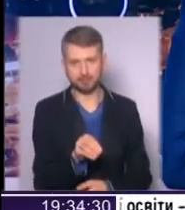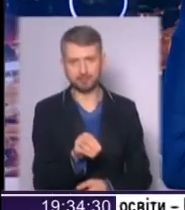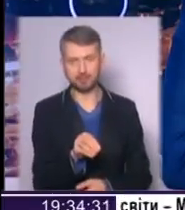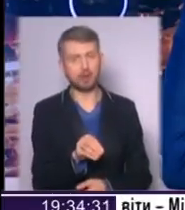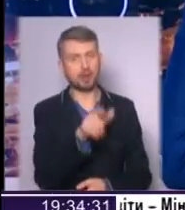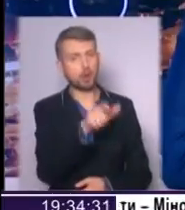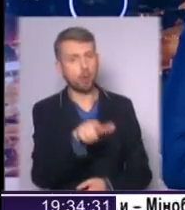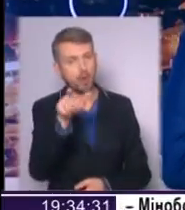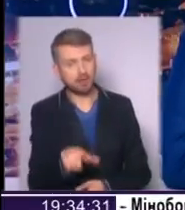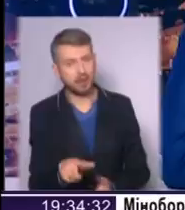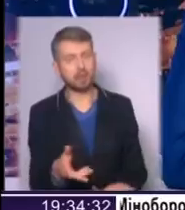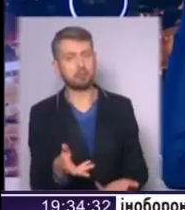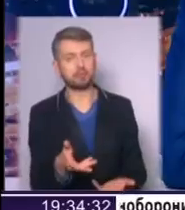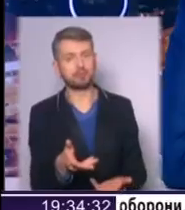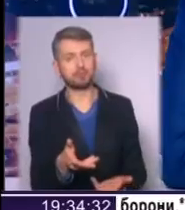громадянам,